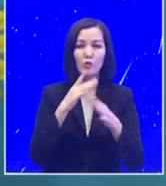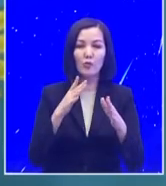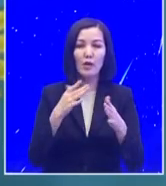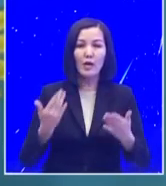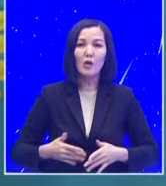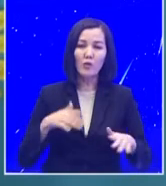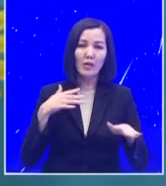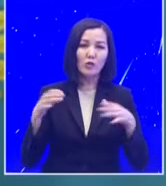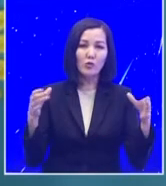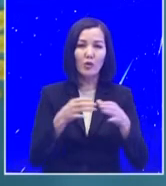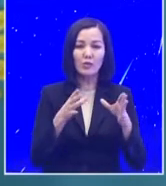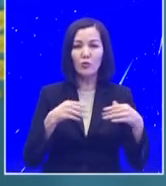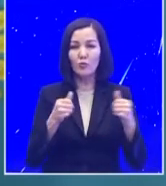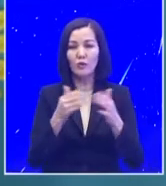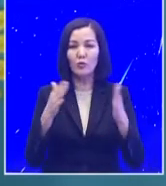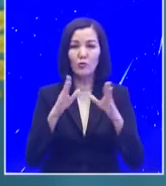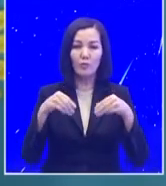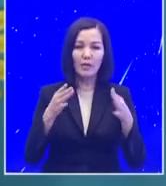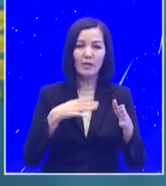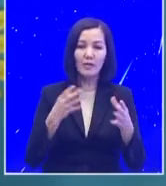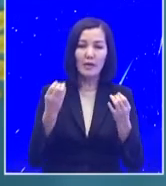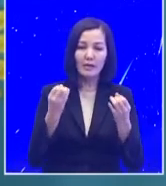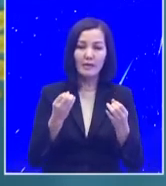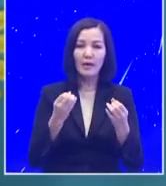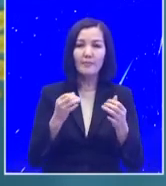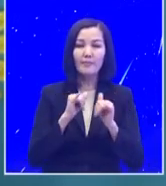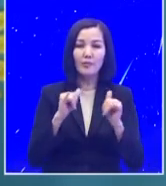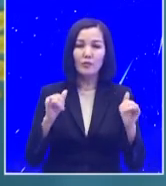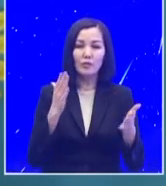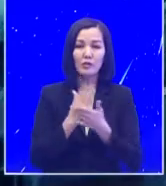әлеуеті әлжуаз отбасына баспана берілді. Бұдан өзге де өрісті істер.